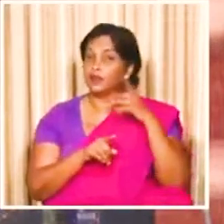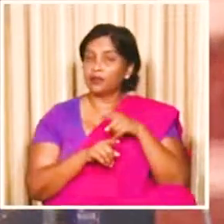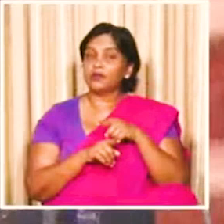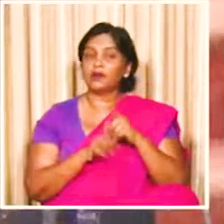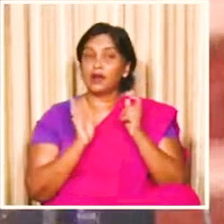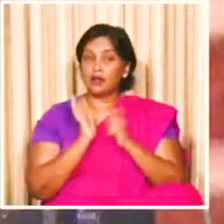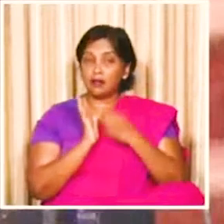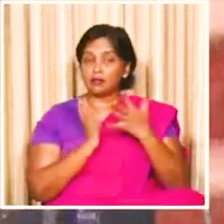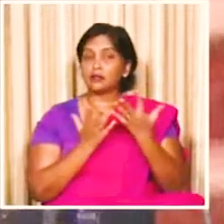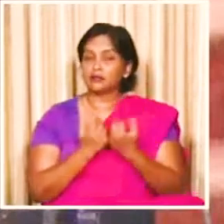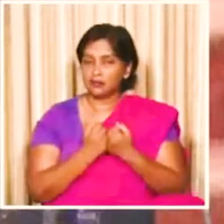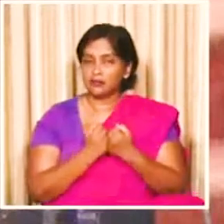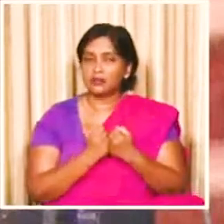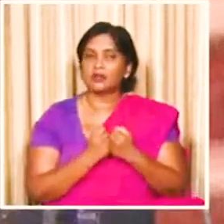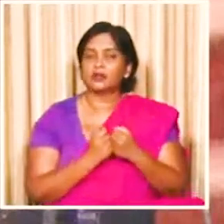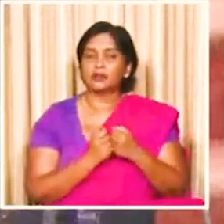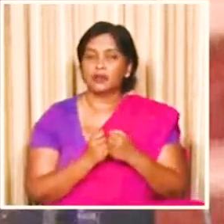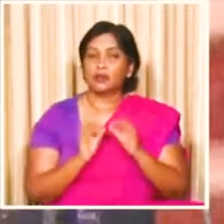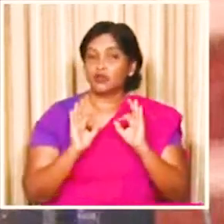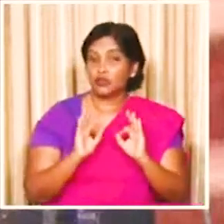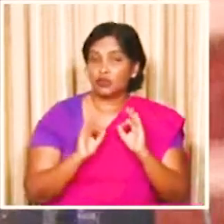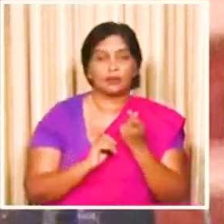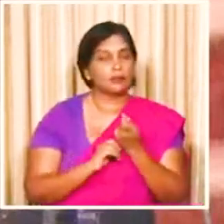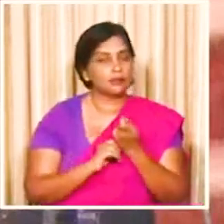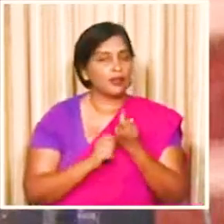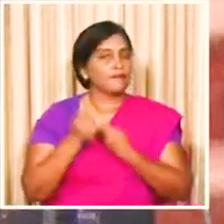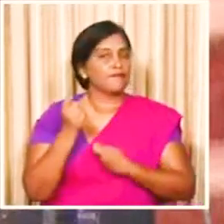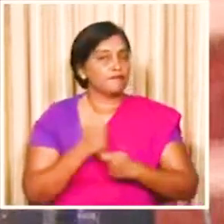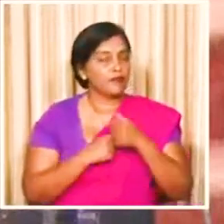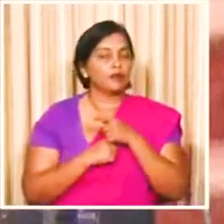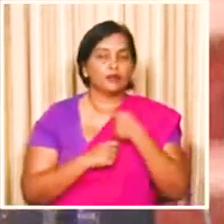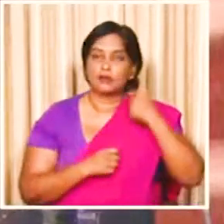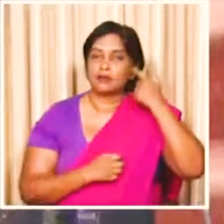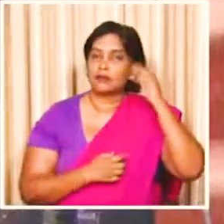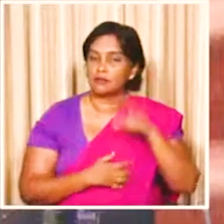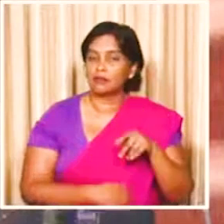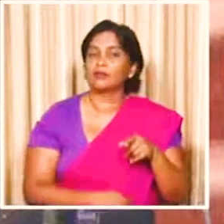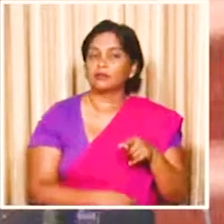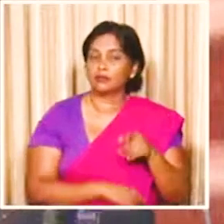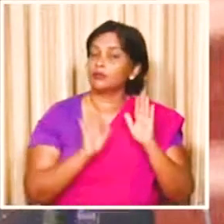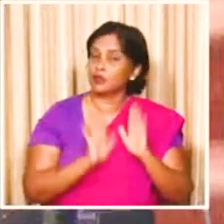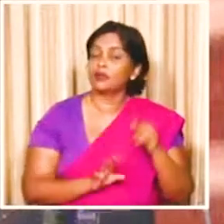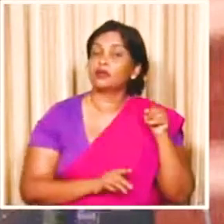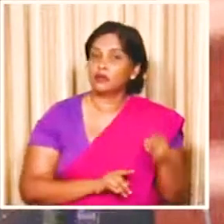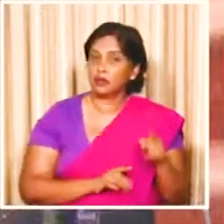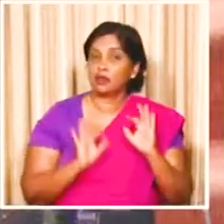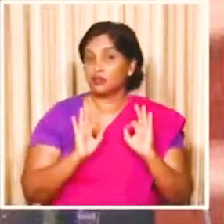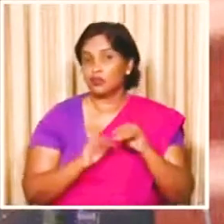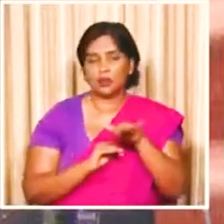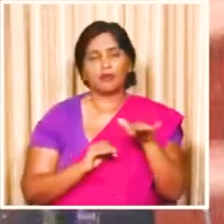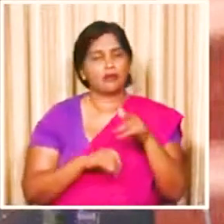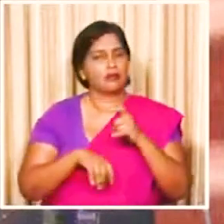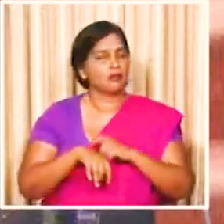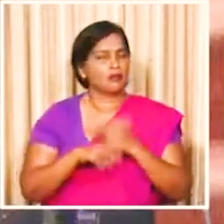வறுமனையே பேச்சளவிலே சொல்லிக்கொண்டு இருக்க முடியாது. விவசாய அமைச்சர் சொல்லுகிறார் நெல் நிர்ணயம் விலை நிர்ணயம் செய்யப்படும் என்று